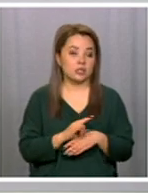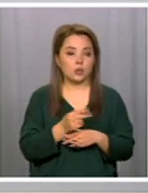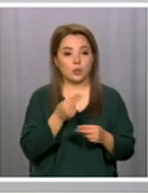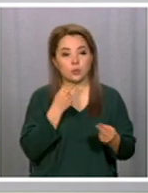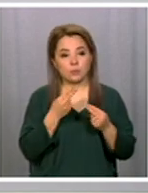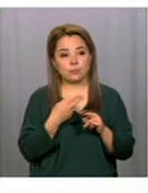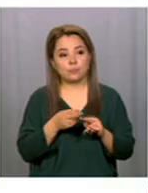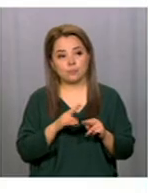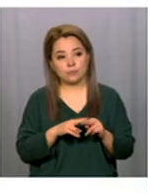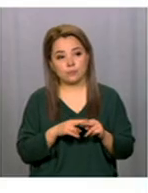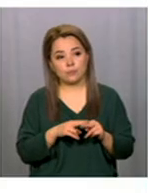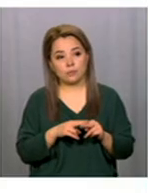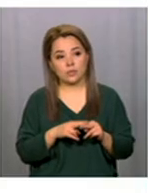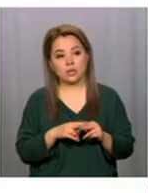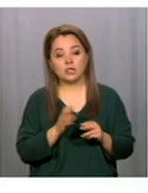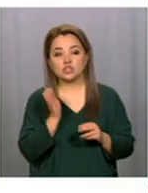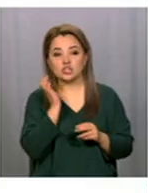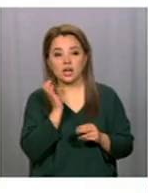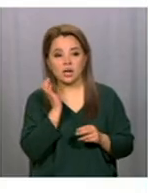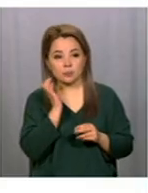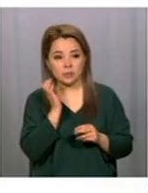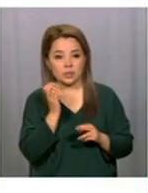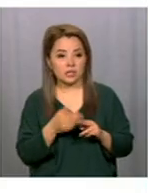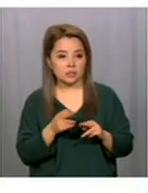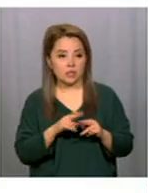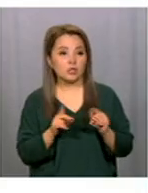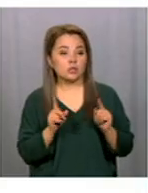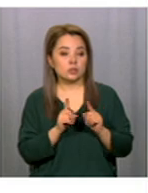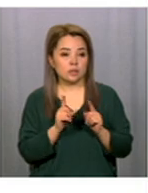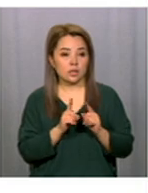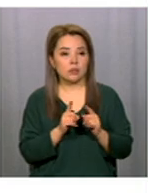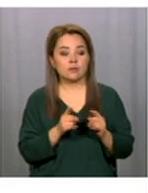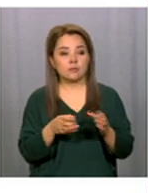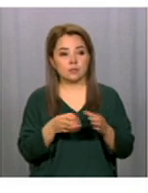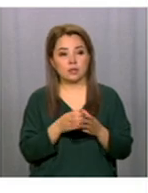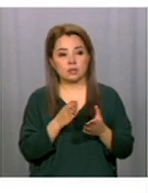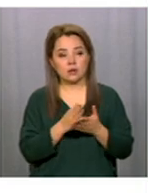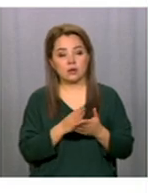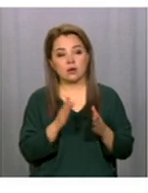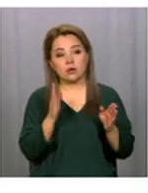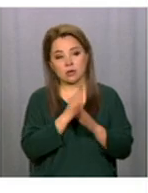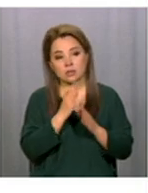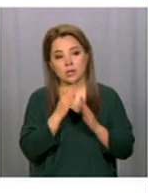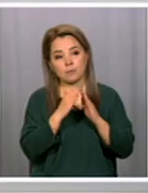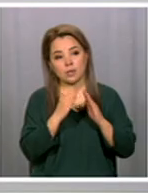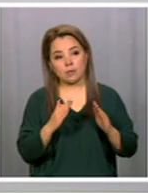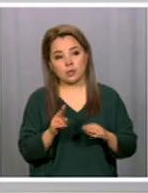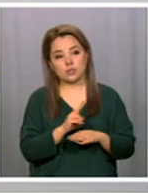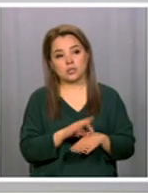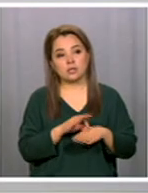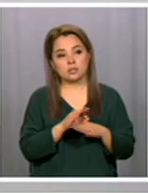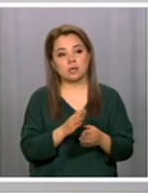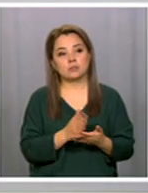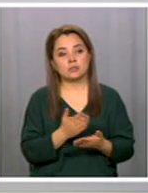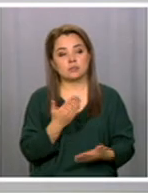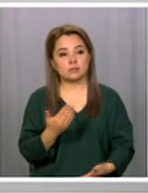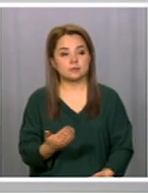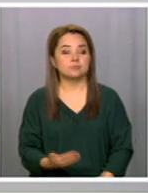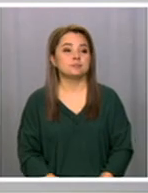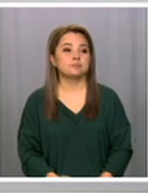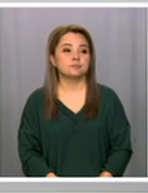қоректенеді жаңғақпен. Осылай біз экологиялық пирамиданы жасаймыз.